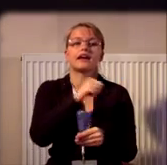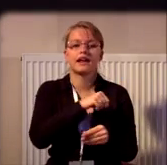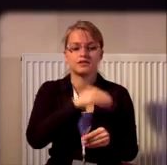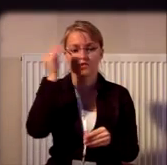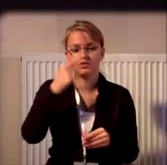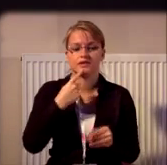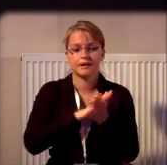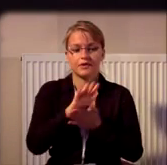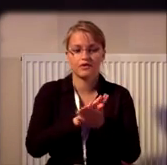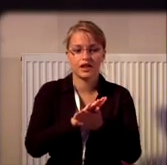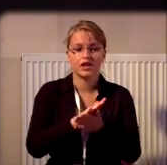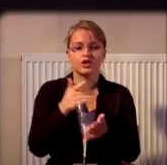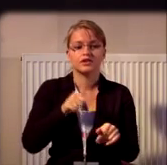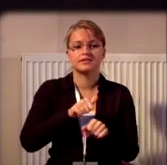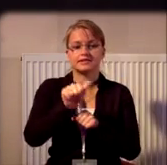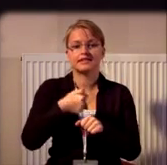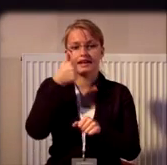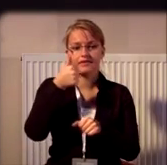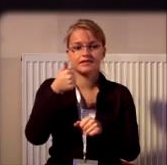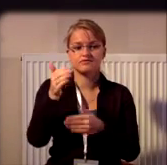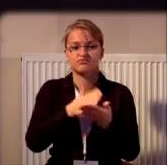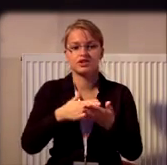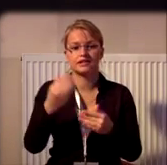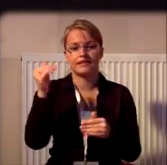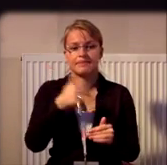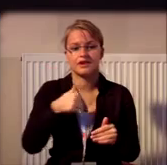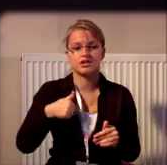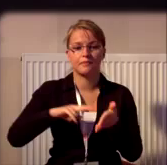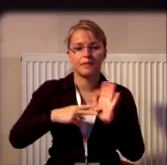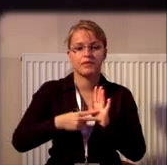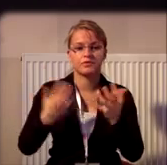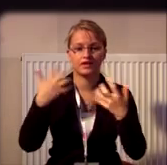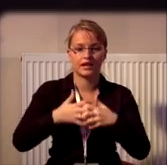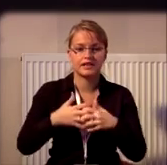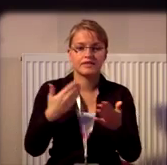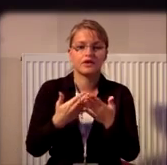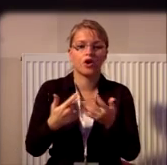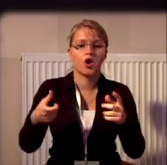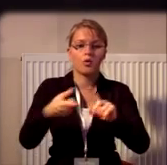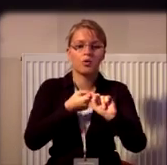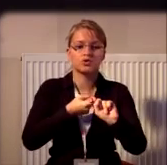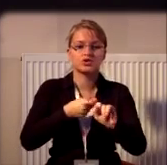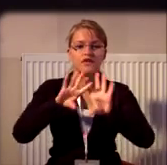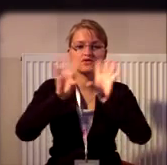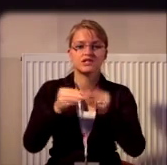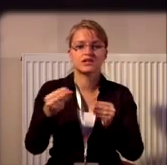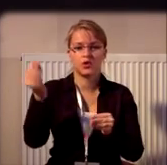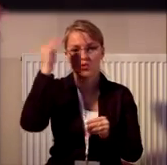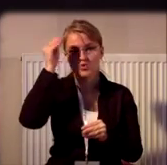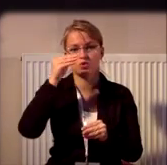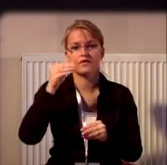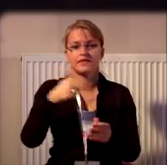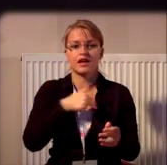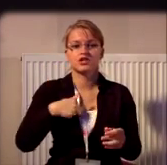z elementów naszego programu integracji, którego zadaniem jest łączenie wszystkich uczniów w